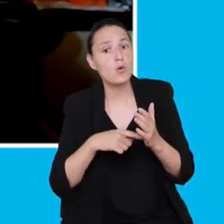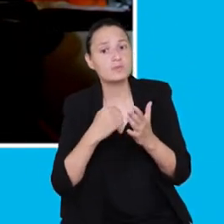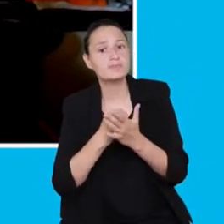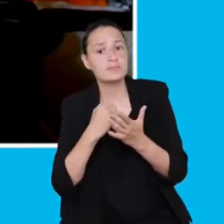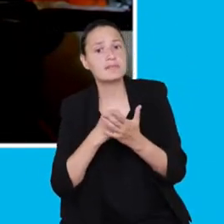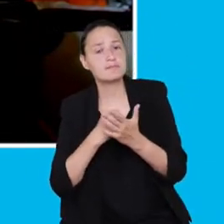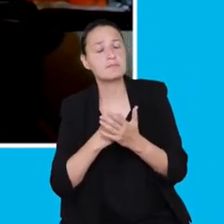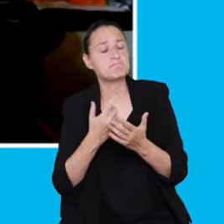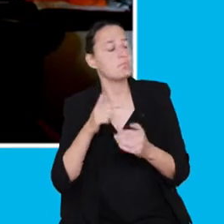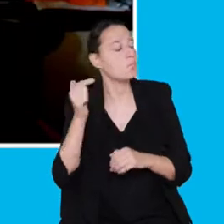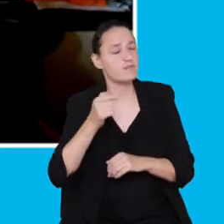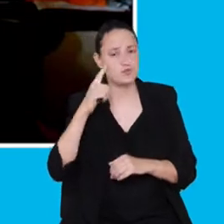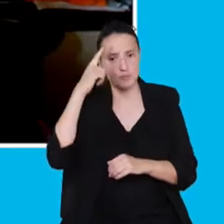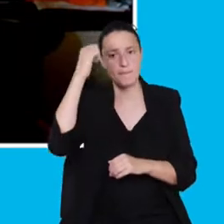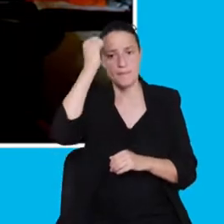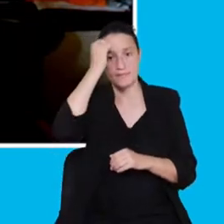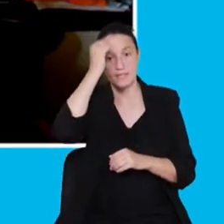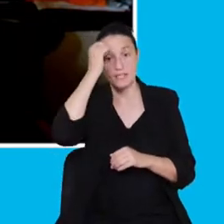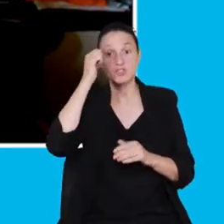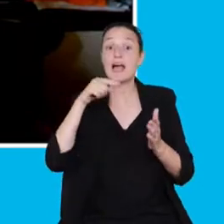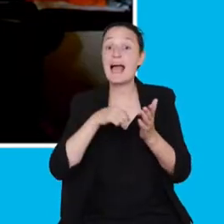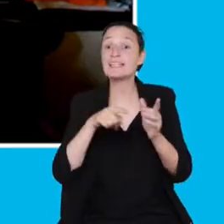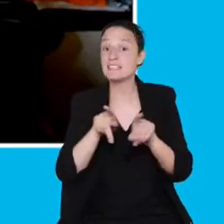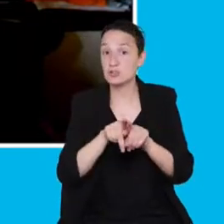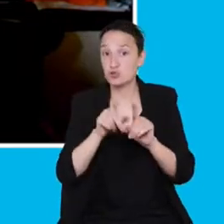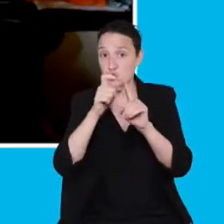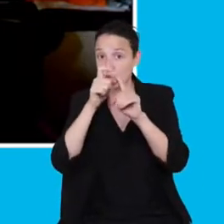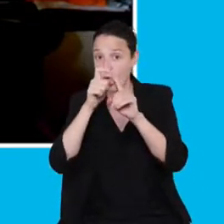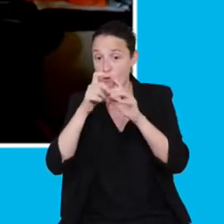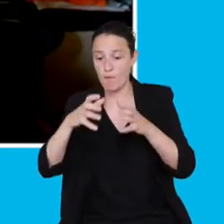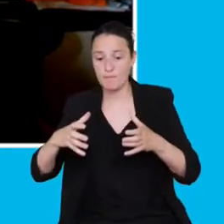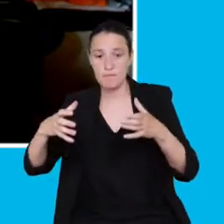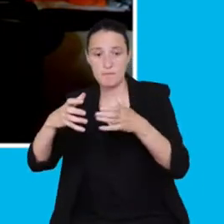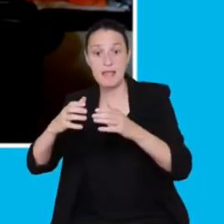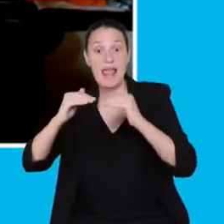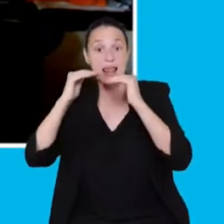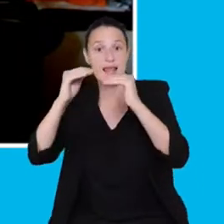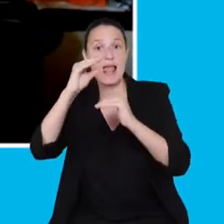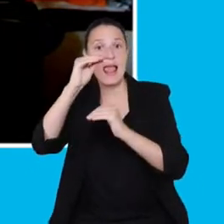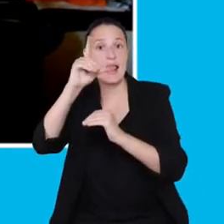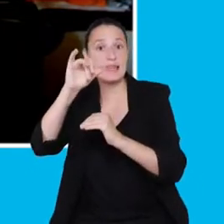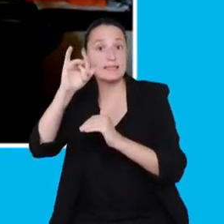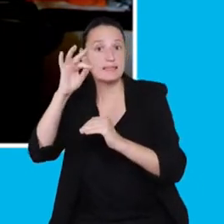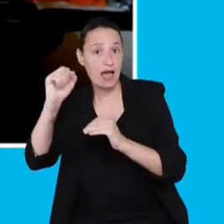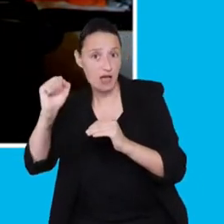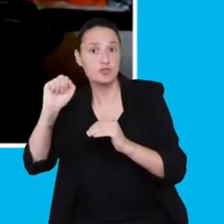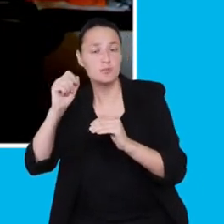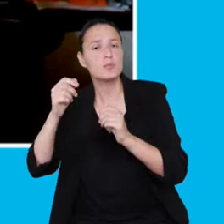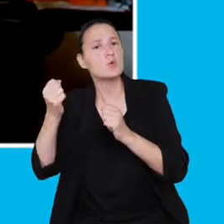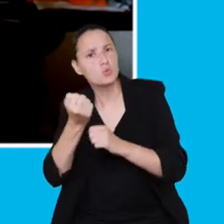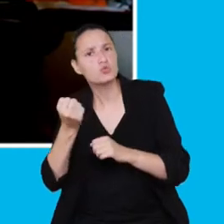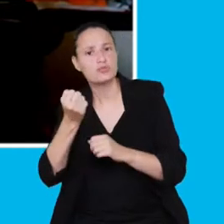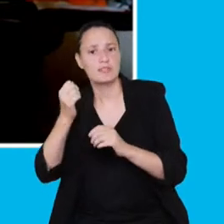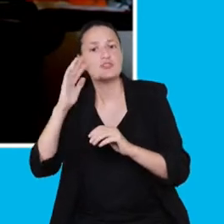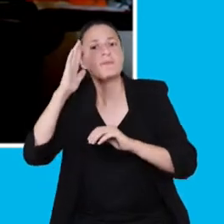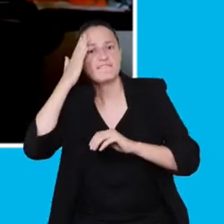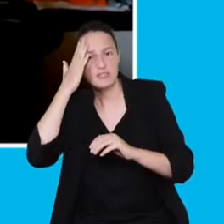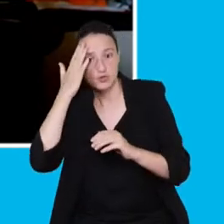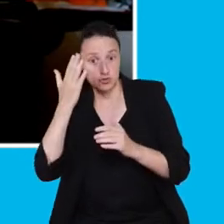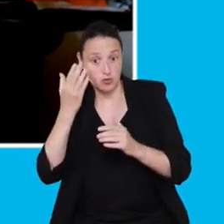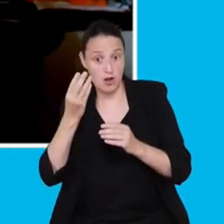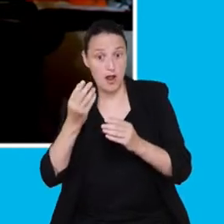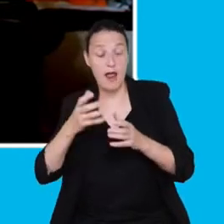moim zdaniem powinniśmy pamiętać i te słowa elity używać tak, żeby było wiadomo, o czym mówimy, czy o elicie pieniądza,